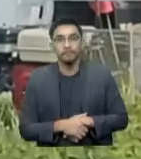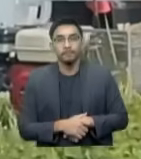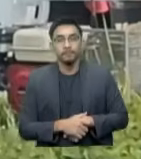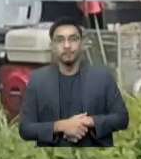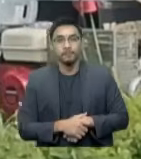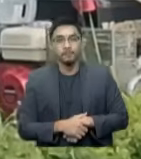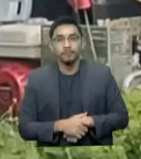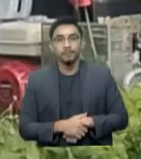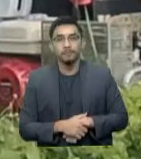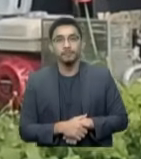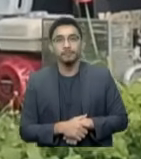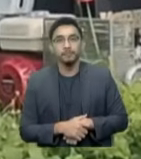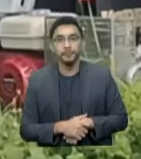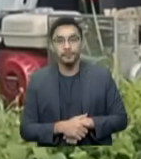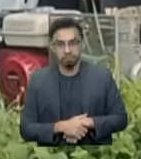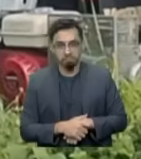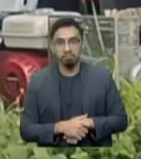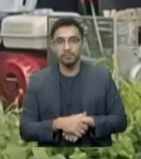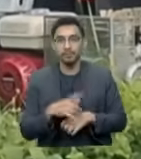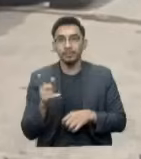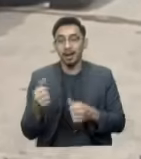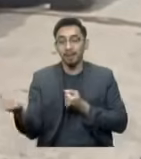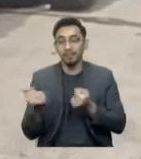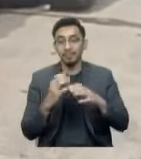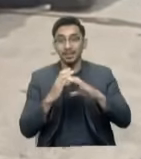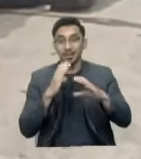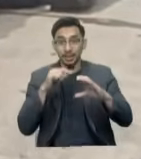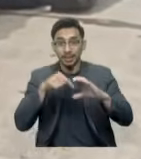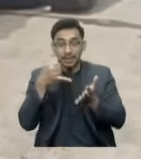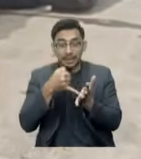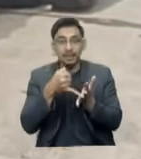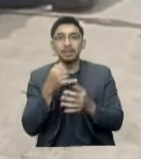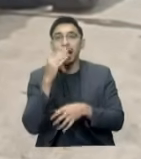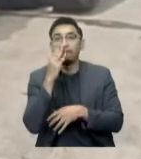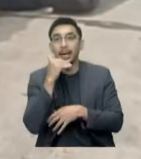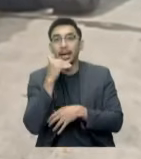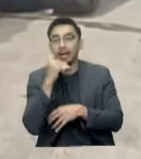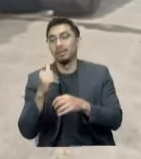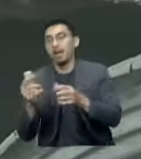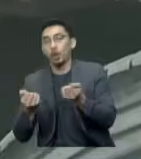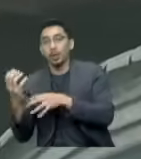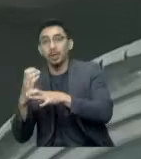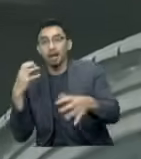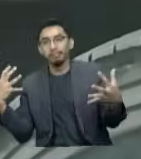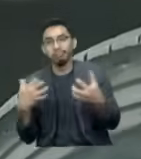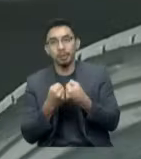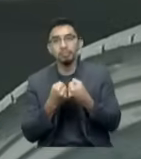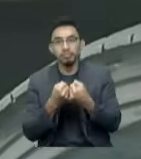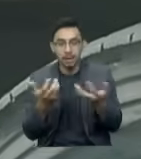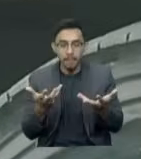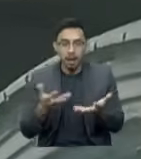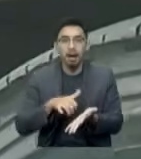Kabin truk bermuatan cabai ini ringsek setelah menabrak truk tangki gandeng bermuatan pupuk cair di jalan tol Madiun kilometer 619 Saradan, Kabupaten